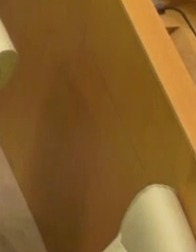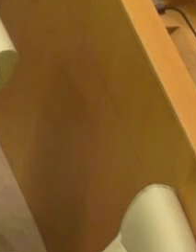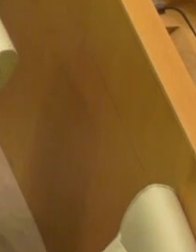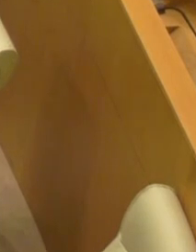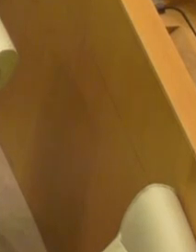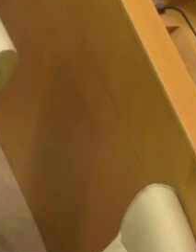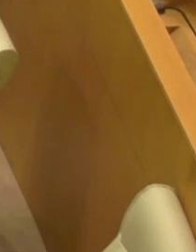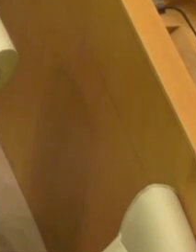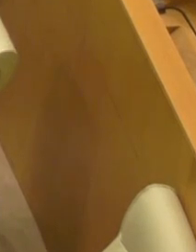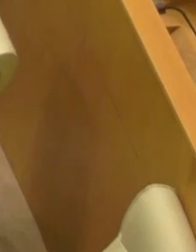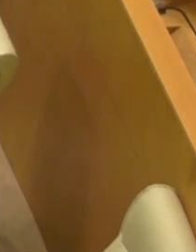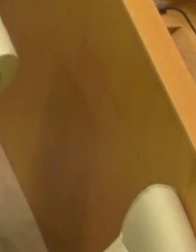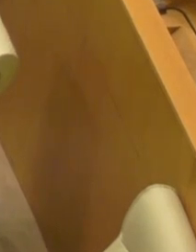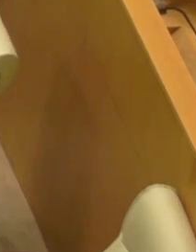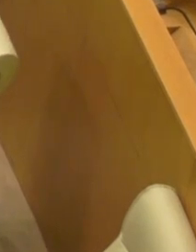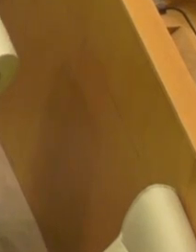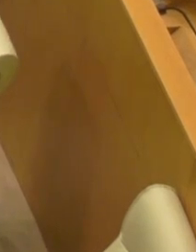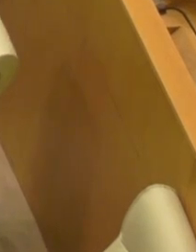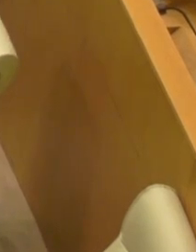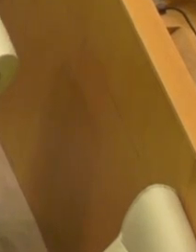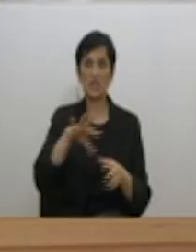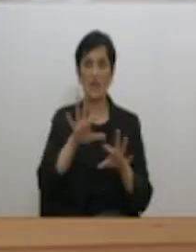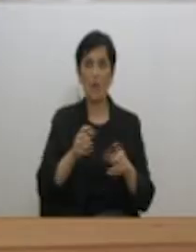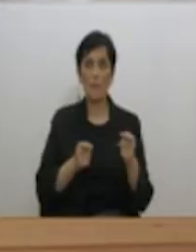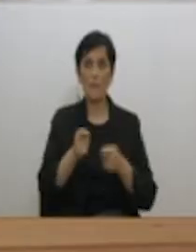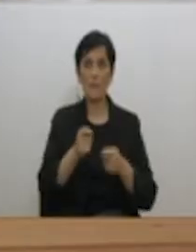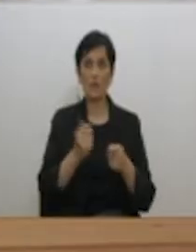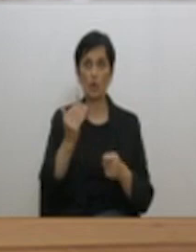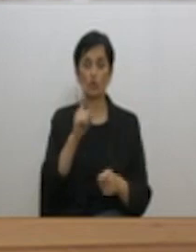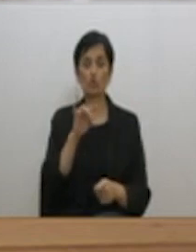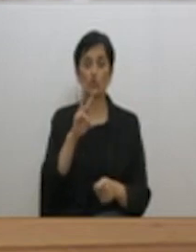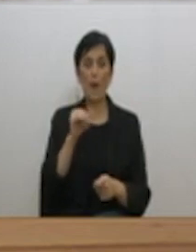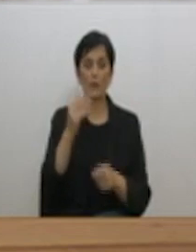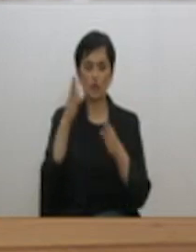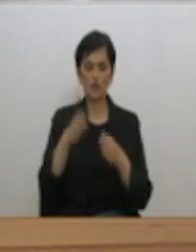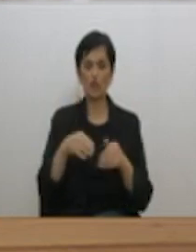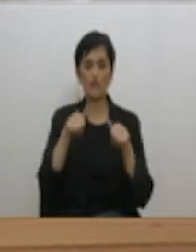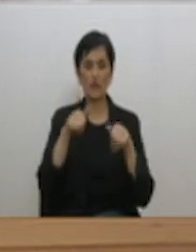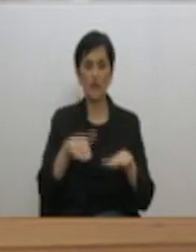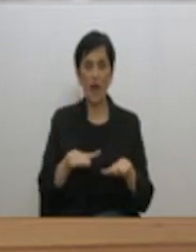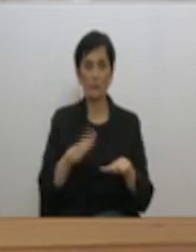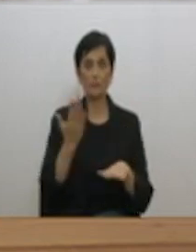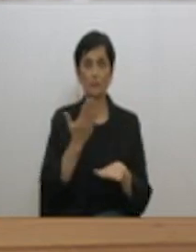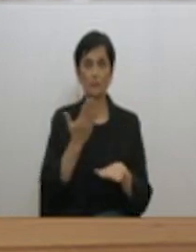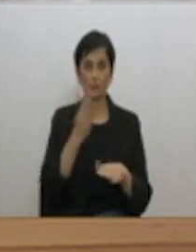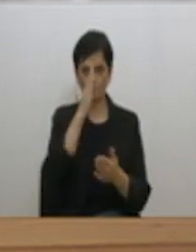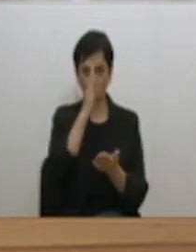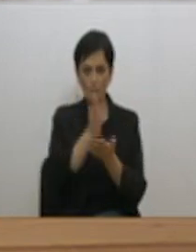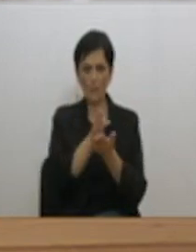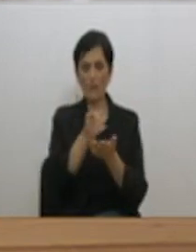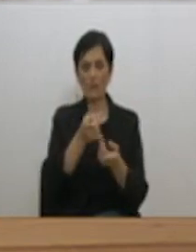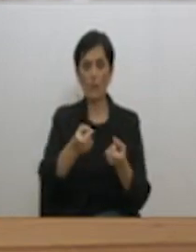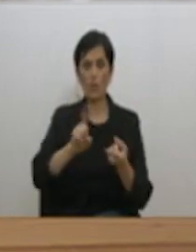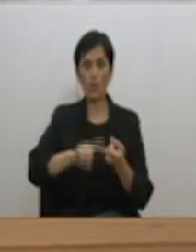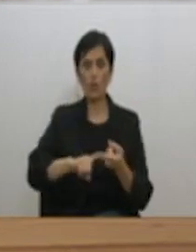ოცნება მიზანმიმართულად ანგრევს საქართველოს ევროპულ მომავალს. სალომე ზურაბიშვილის გადაწყვეტილებებს, რომელიც პირდაპირ